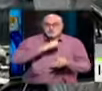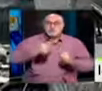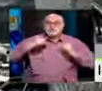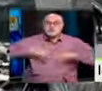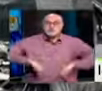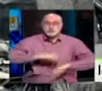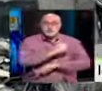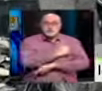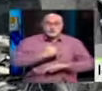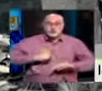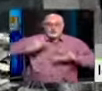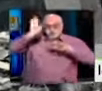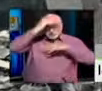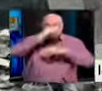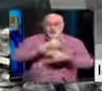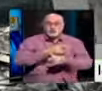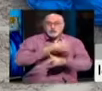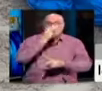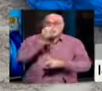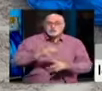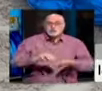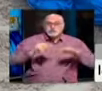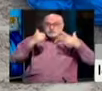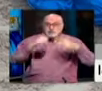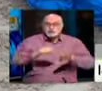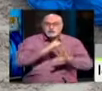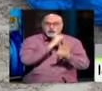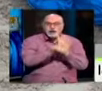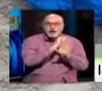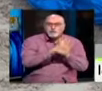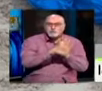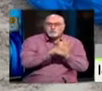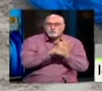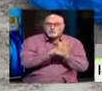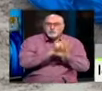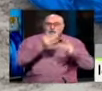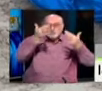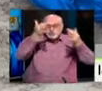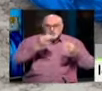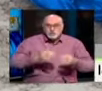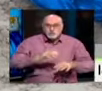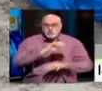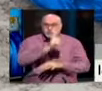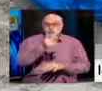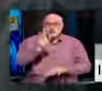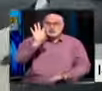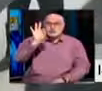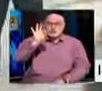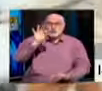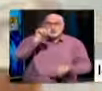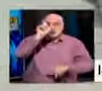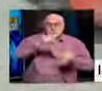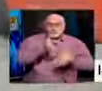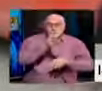بالقطاع أن الاحتلال ارتكب 16 مجزرة راح ضحيتها 150 شهيدا و313